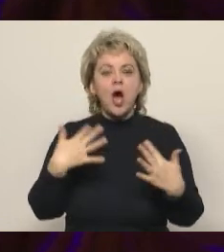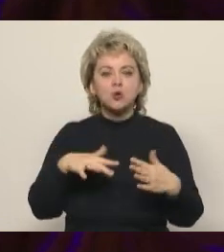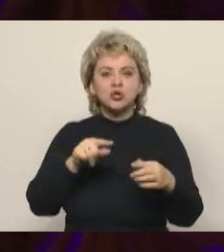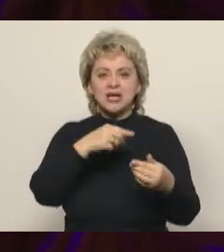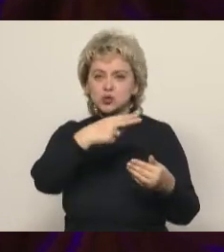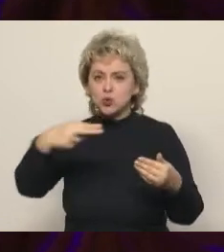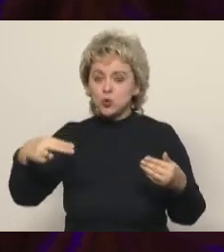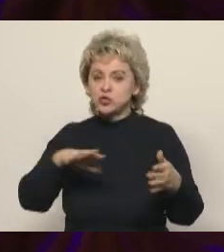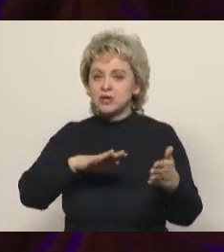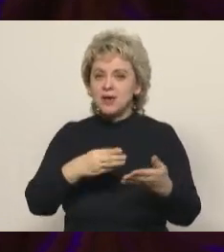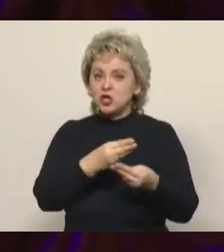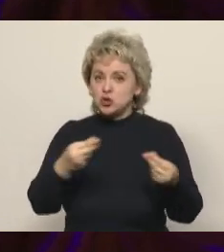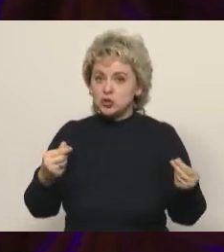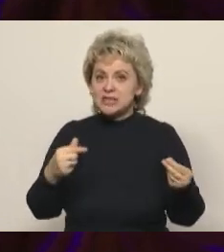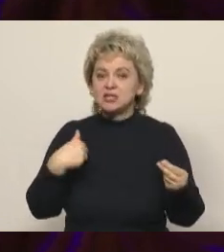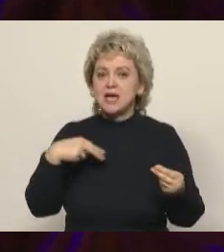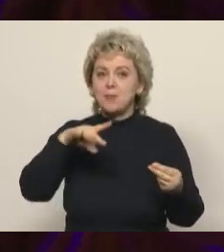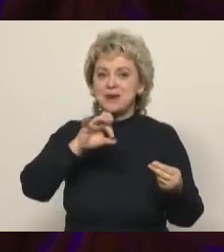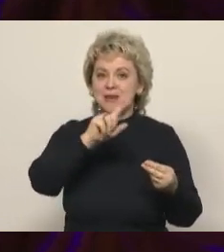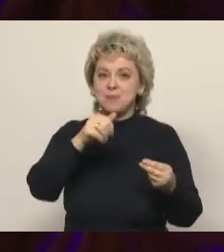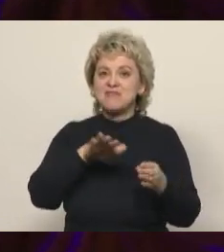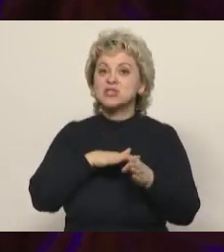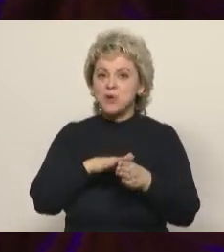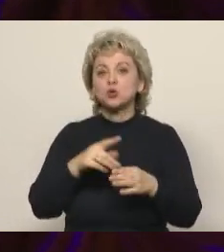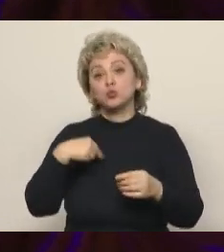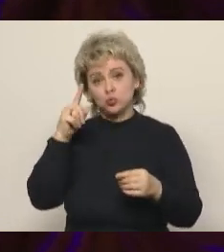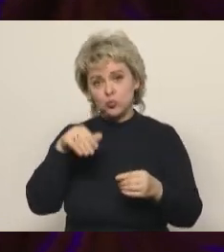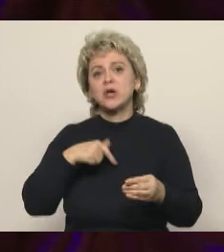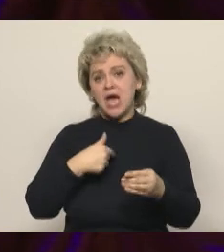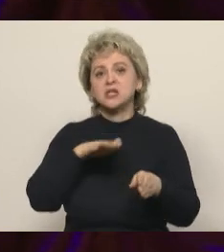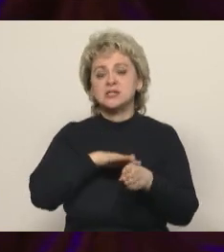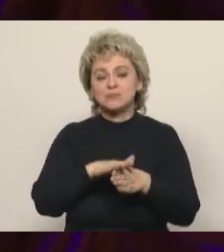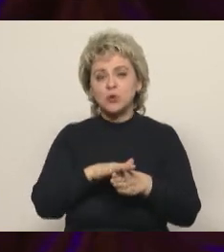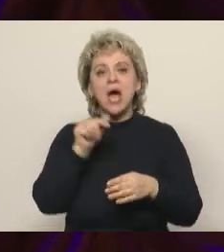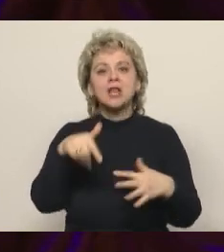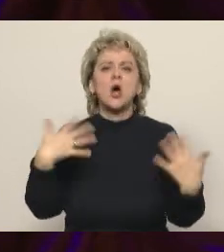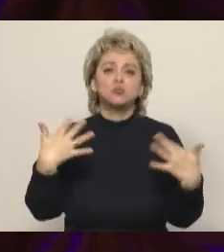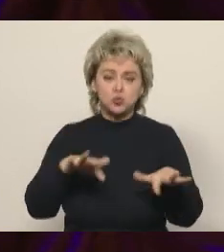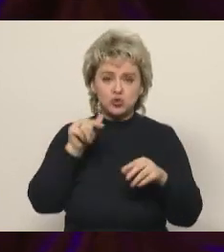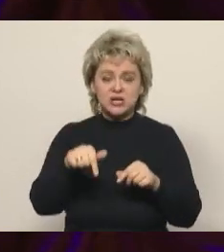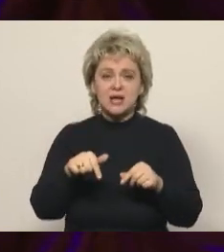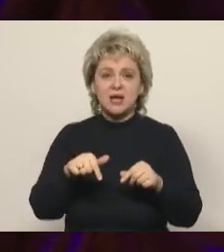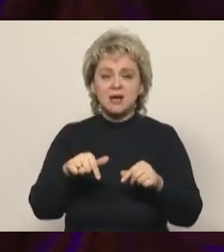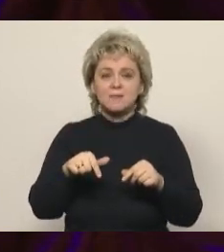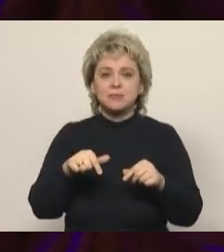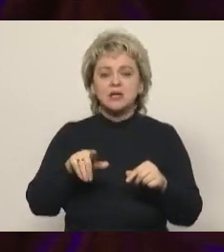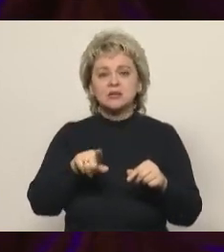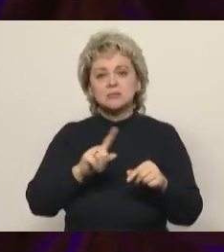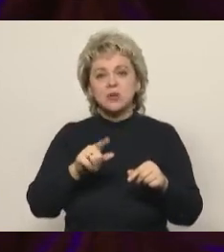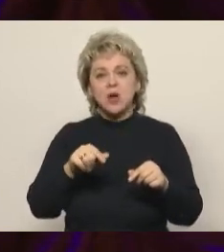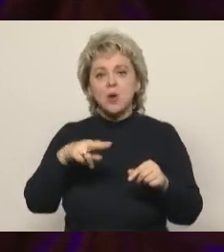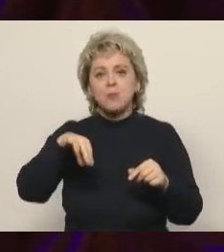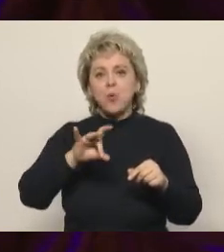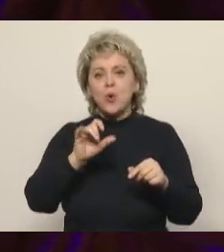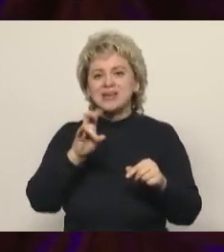убегают. И дохожу до припева, думаю, припев-то я спою, фух, а там уже сгину я помню